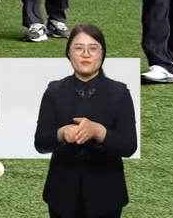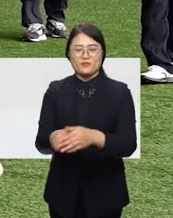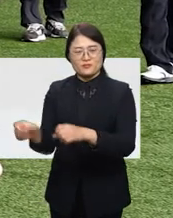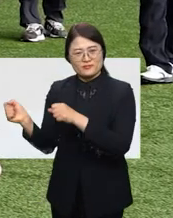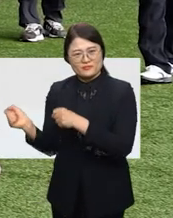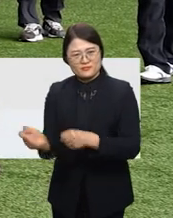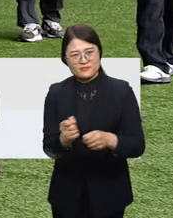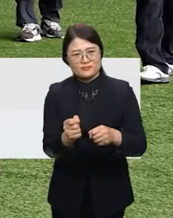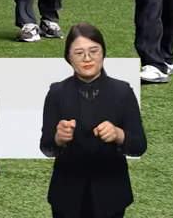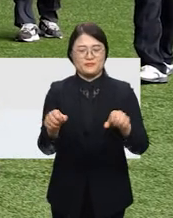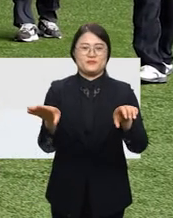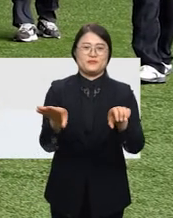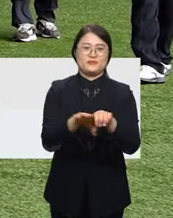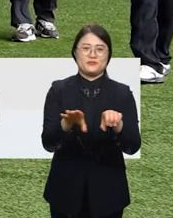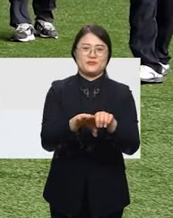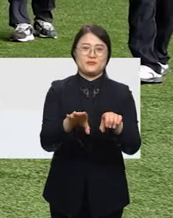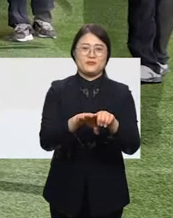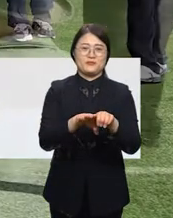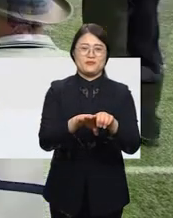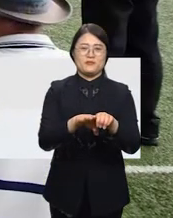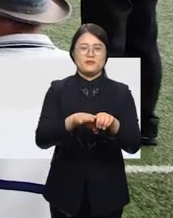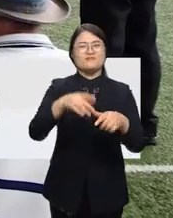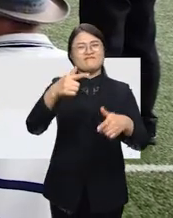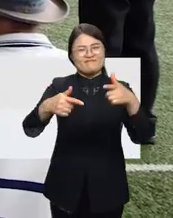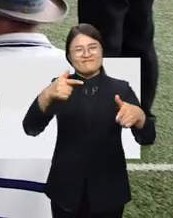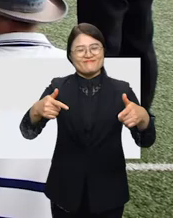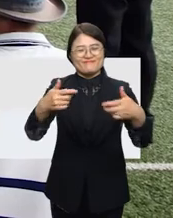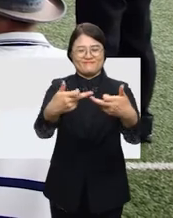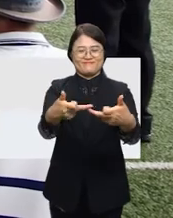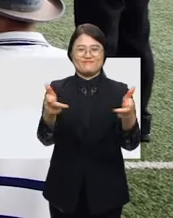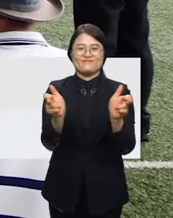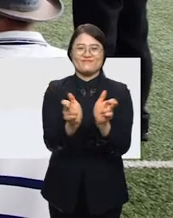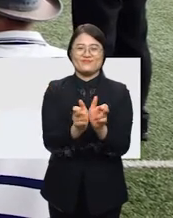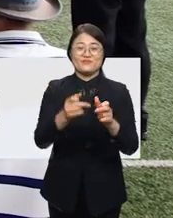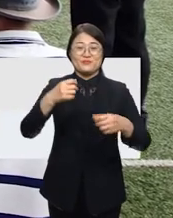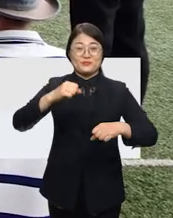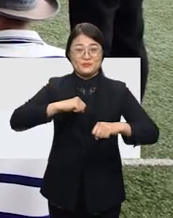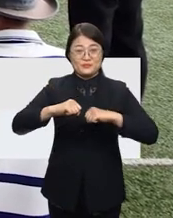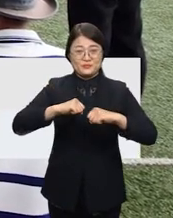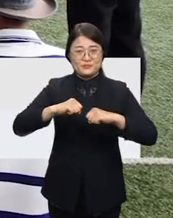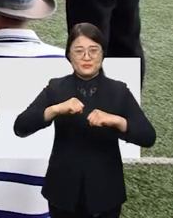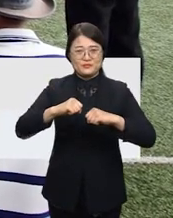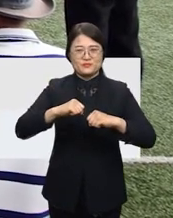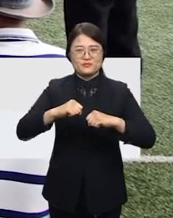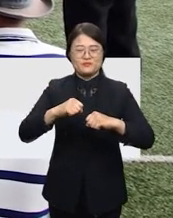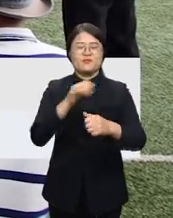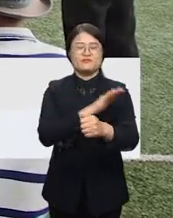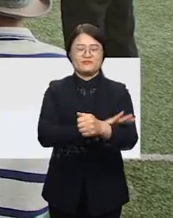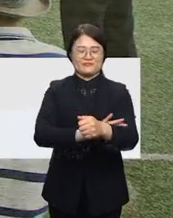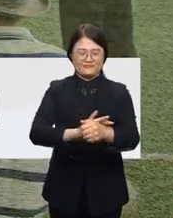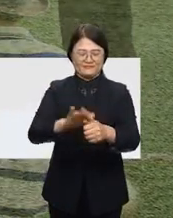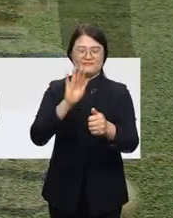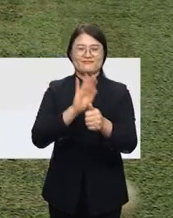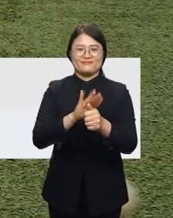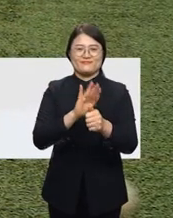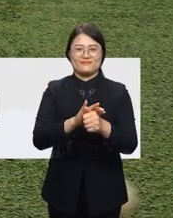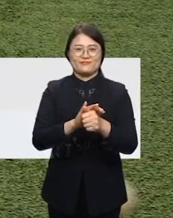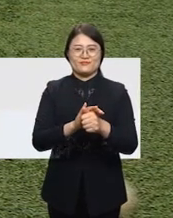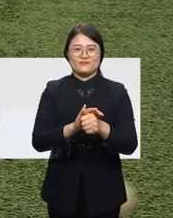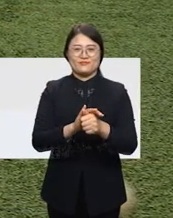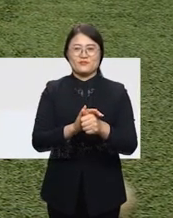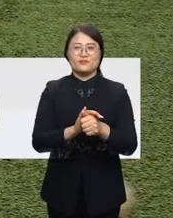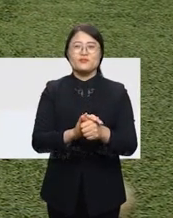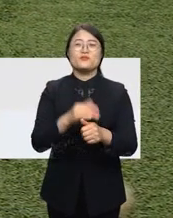골프나 게이트볼, 그 다음에 여러 가지 클럽 활동을 잘 지원을 해서